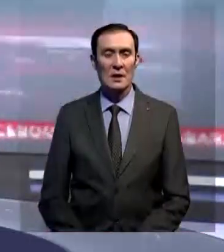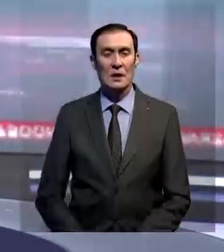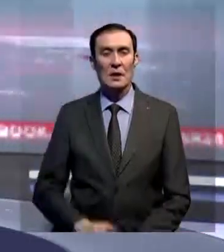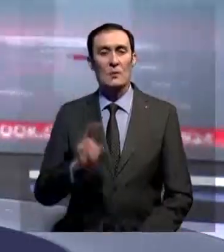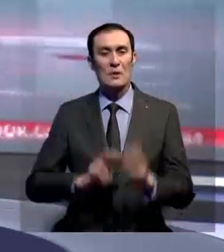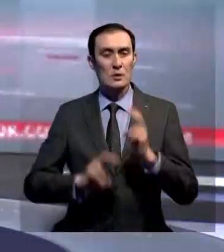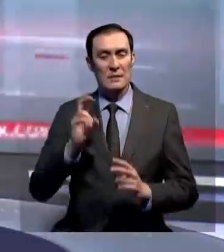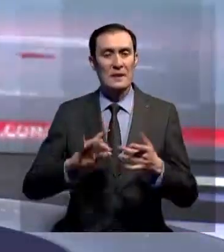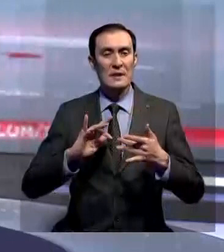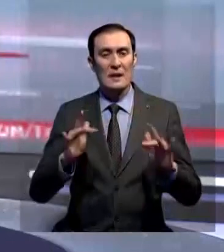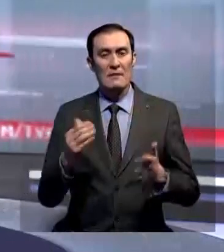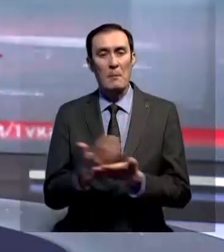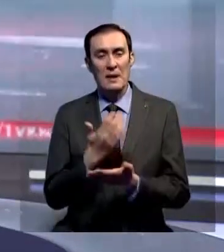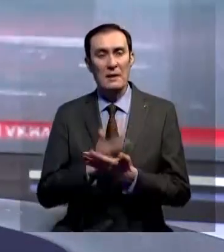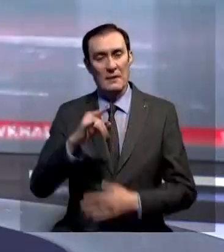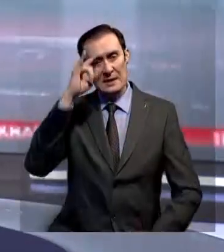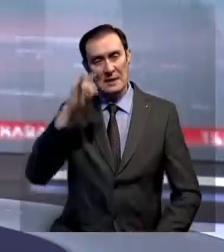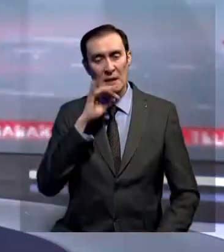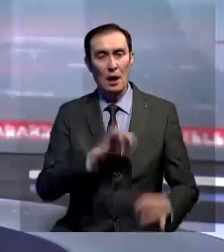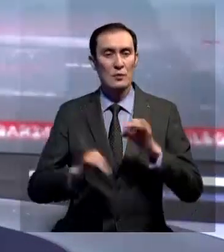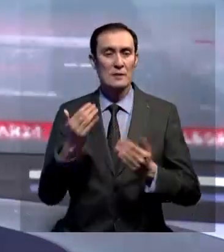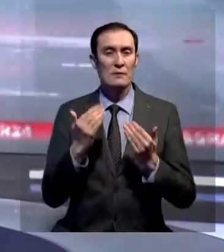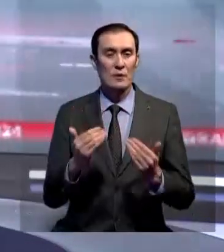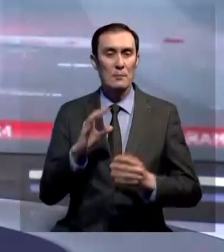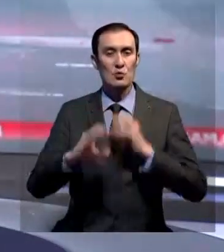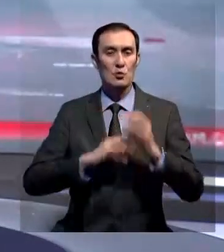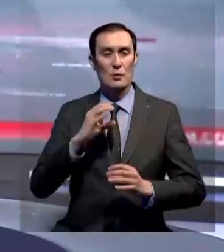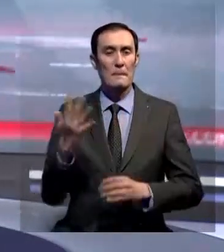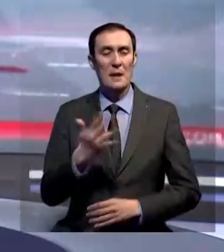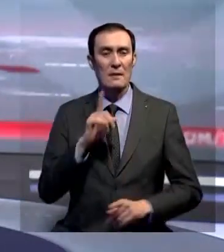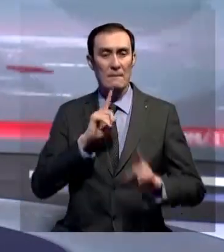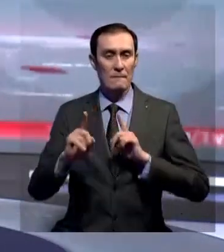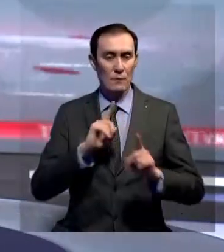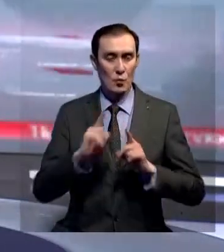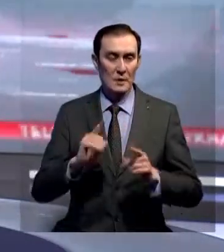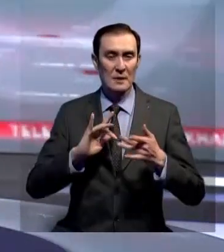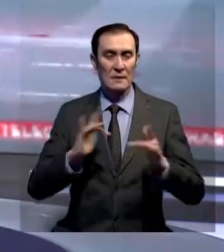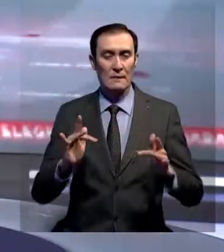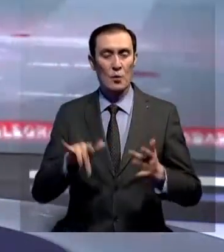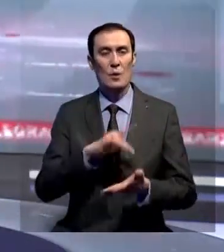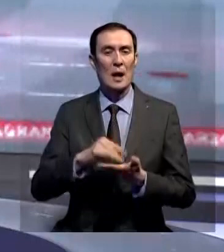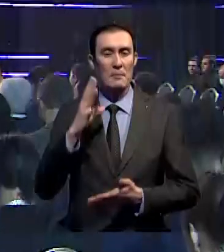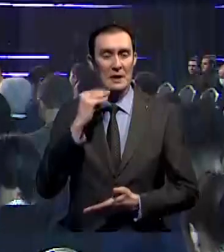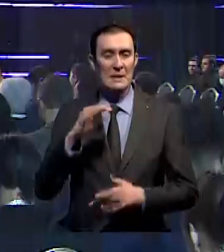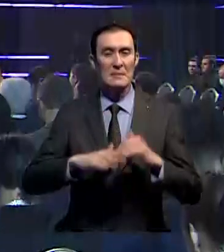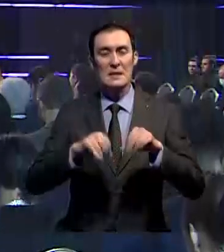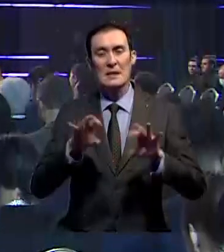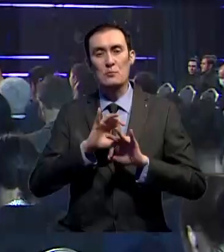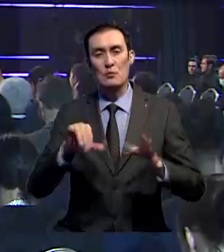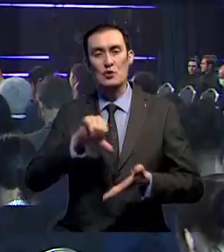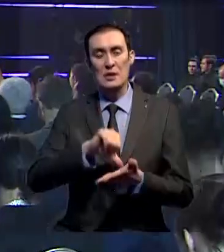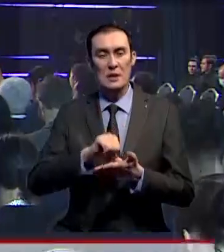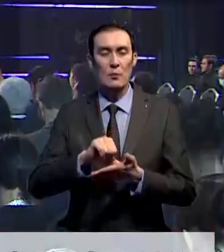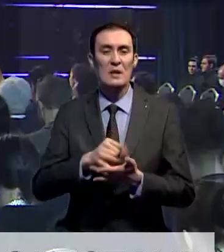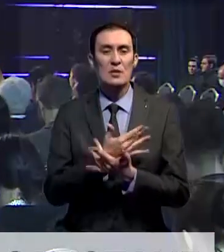Об индустрии цифрового майнинга в Казахстане говорили сегодня на международном 5-м форуме Digital Алматы. Эксперты рассказали